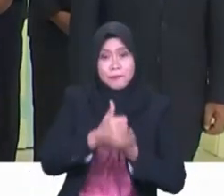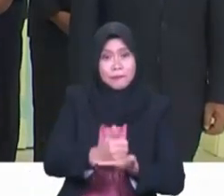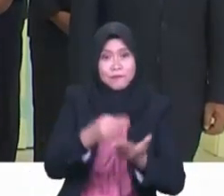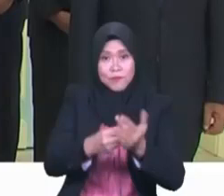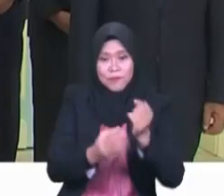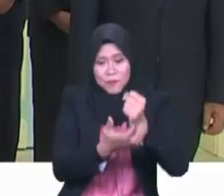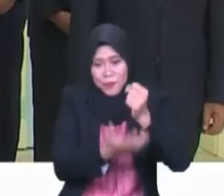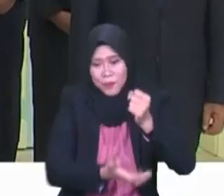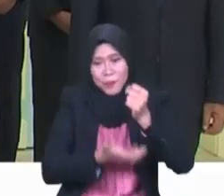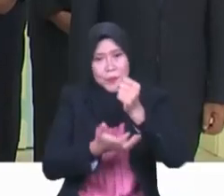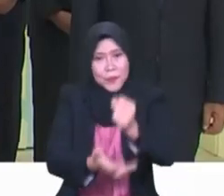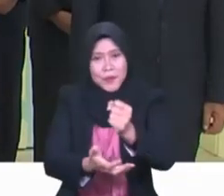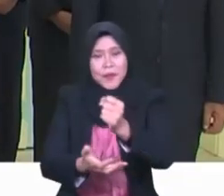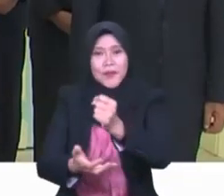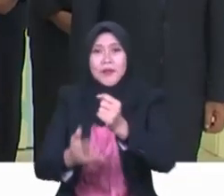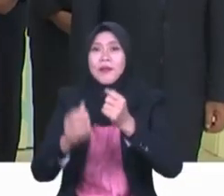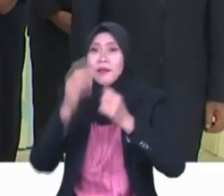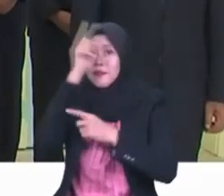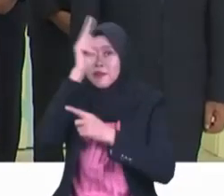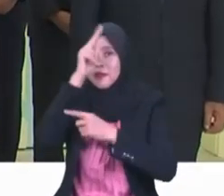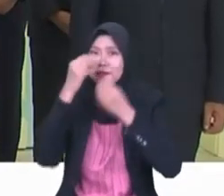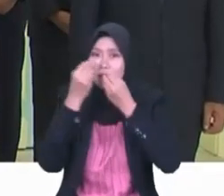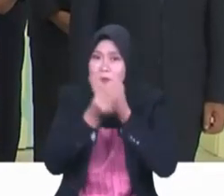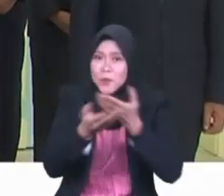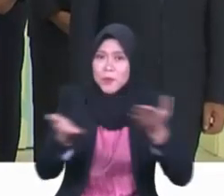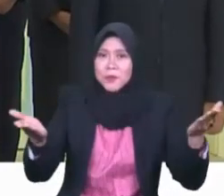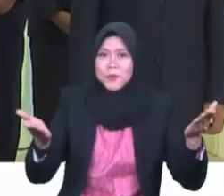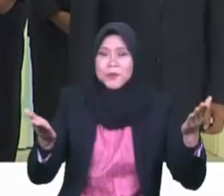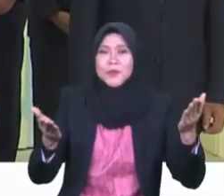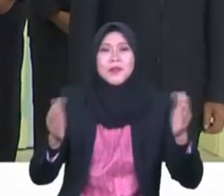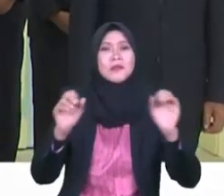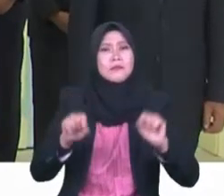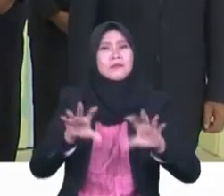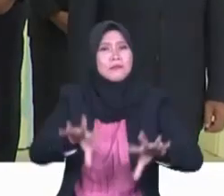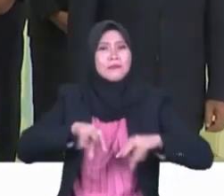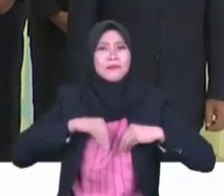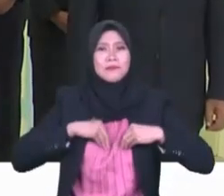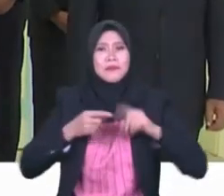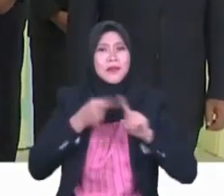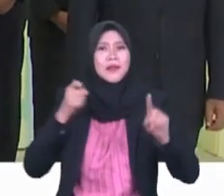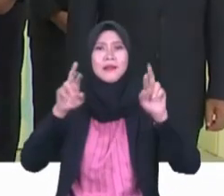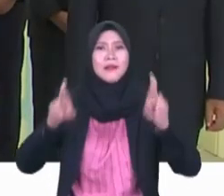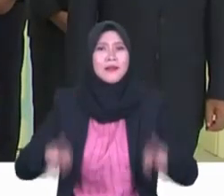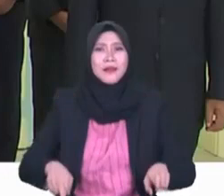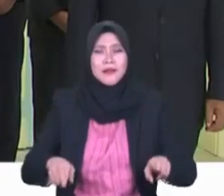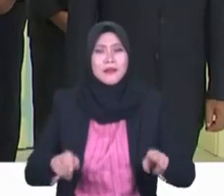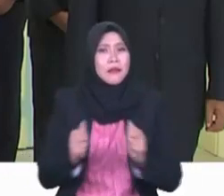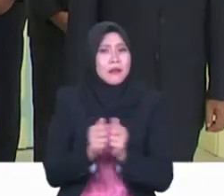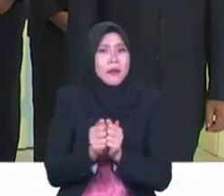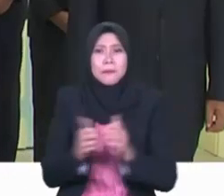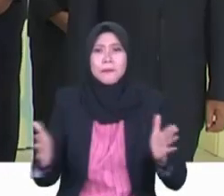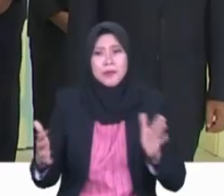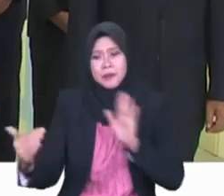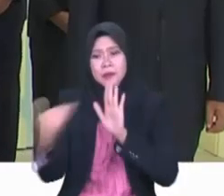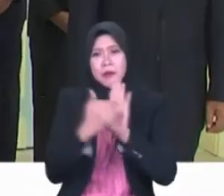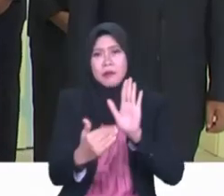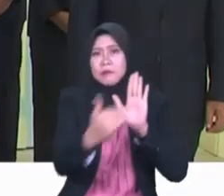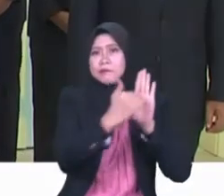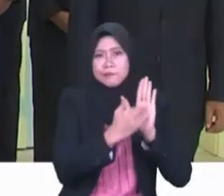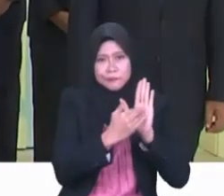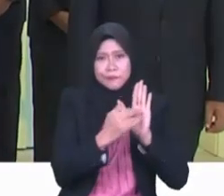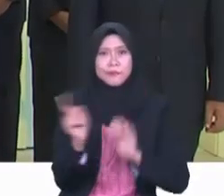yang telah diumumkan oleh kerajaan akan dapat diterima oleh rakyat tanpa sebarang halangan.